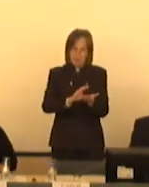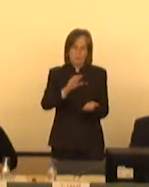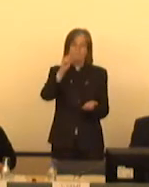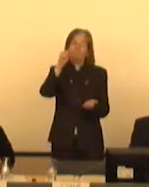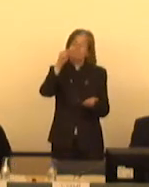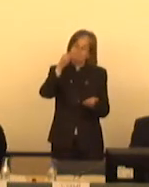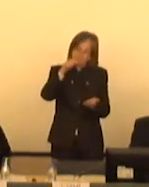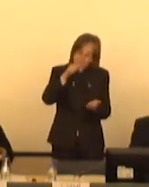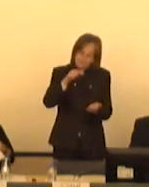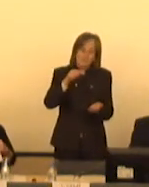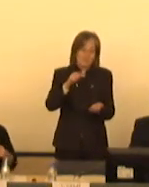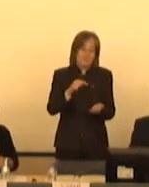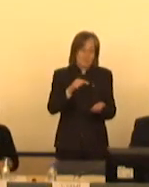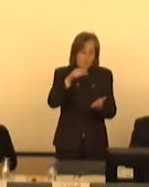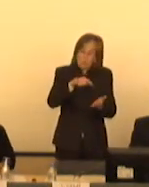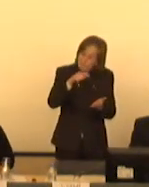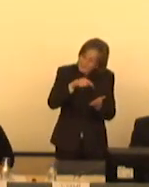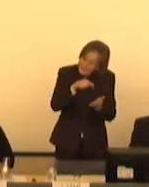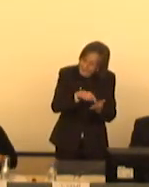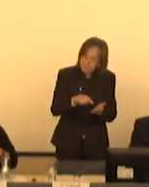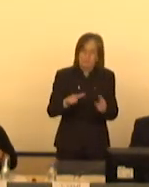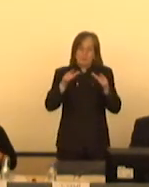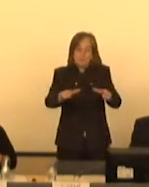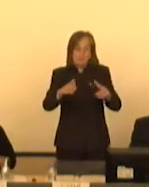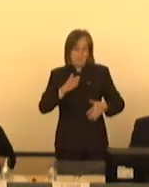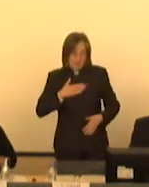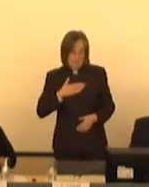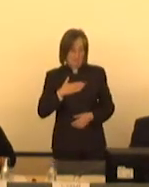perquè es gradua la primera promoció